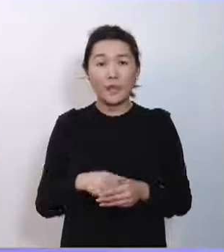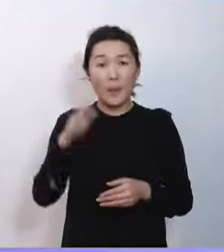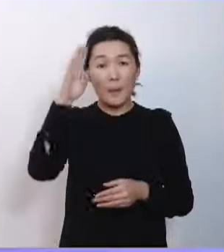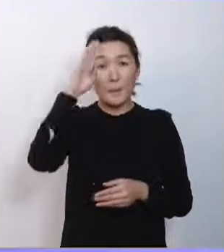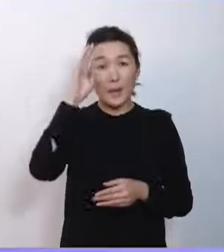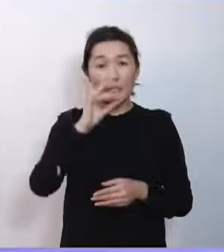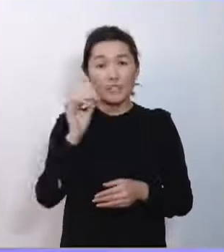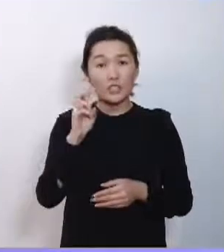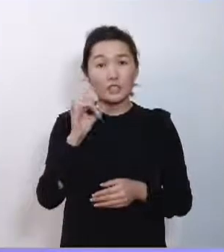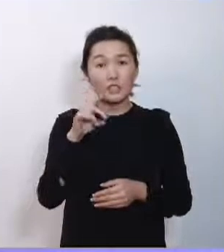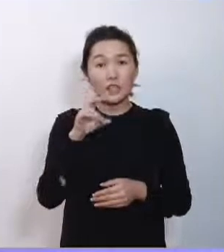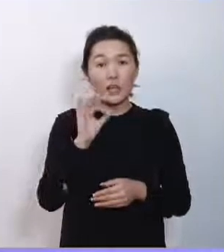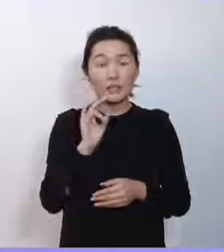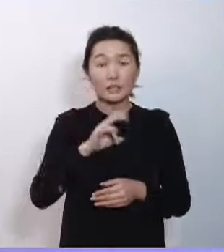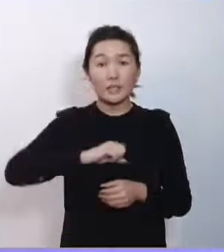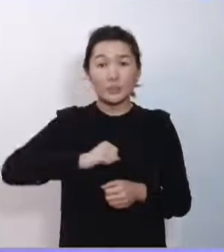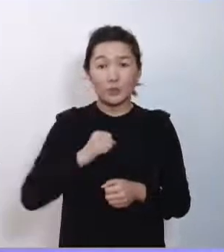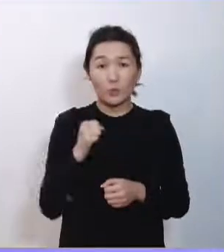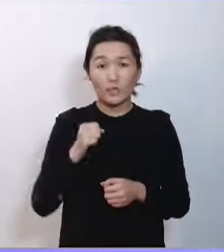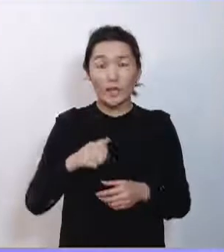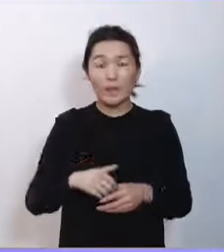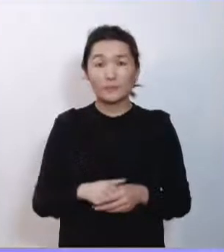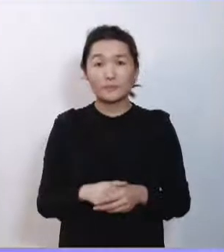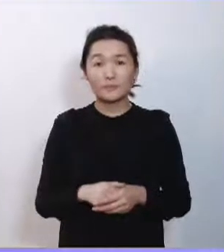Малыш и Карлсон – друзья.